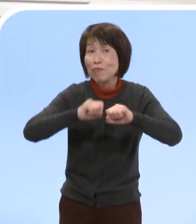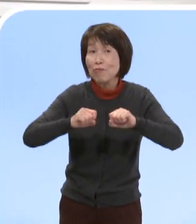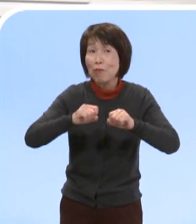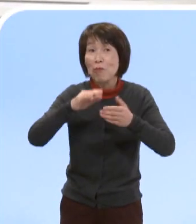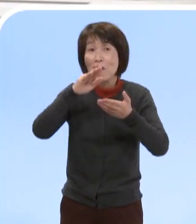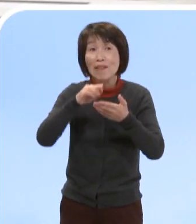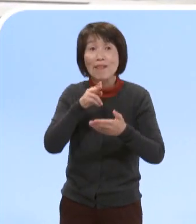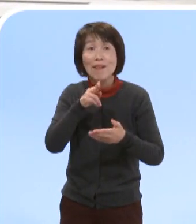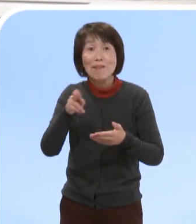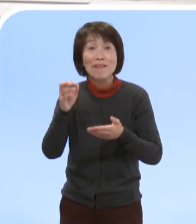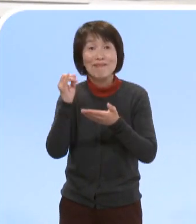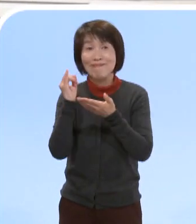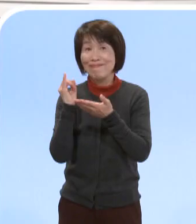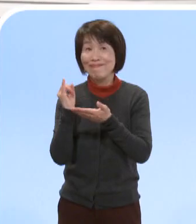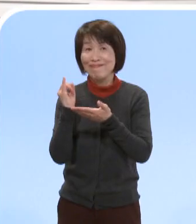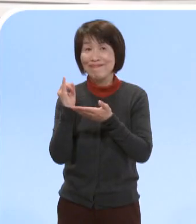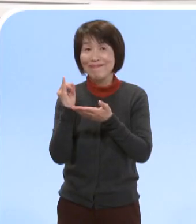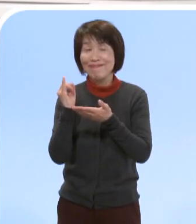ん。